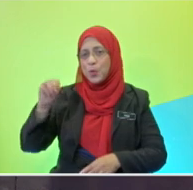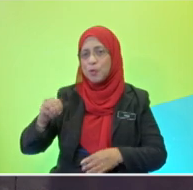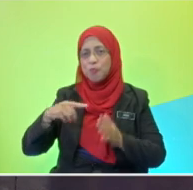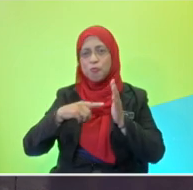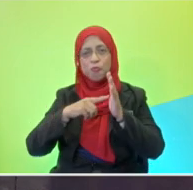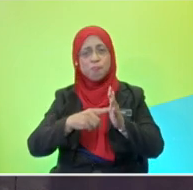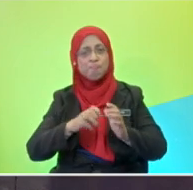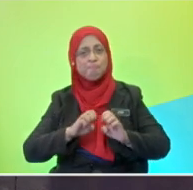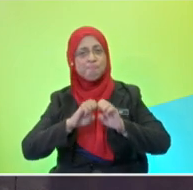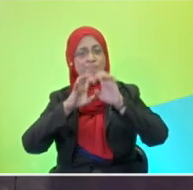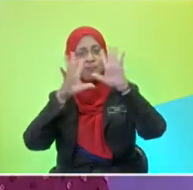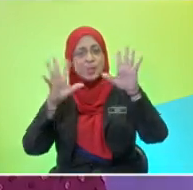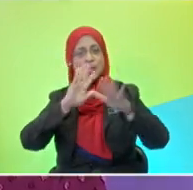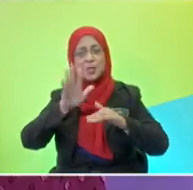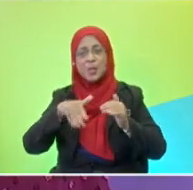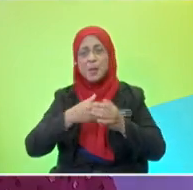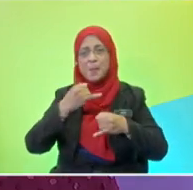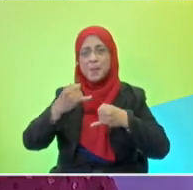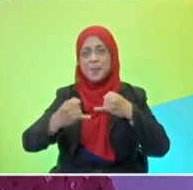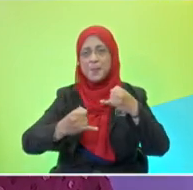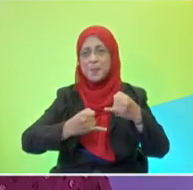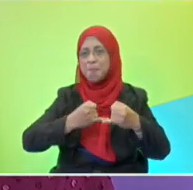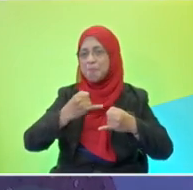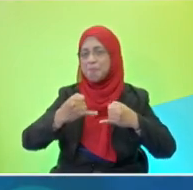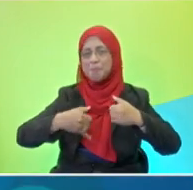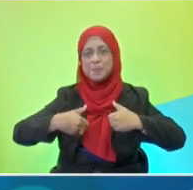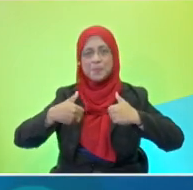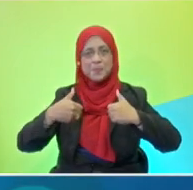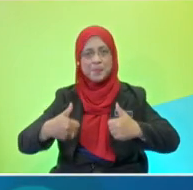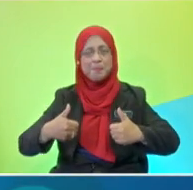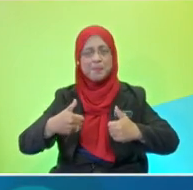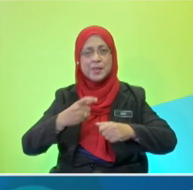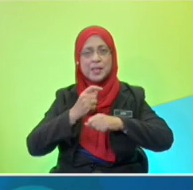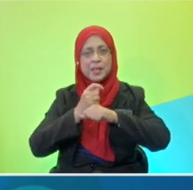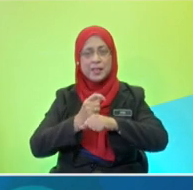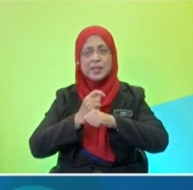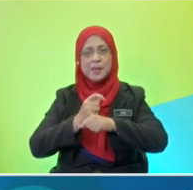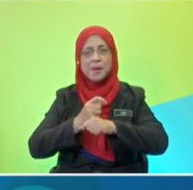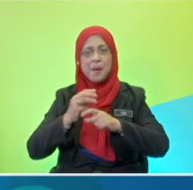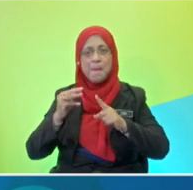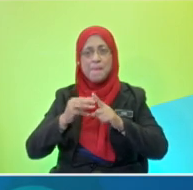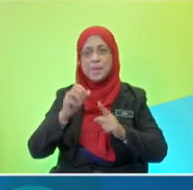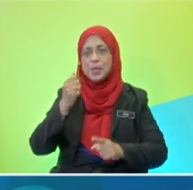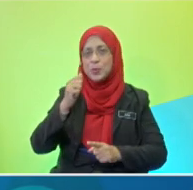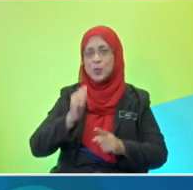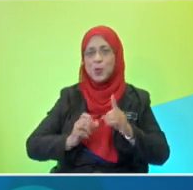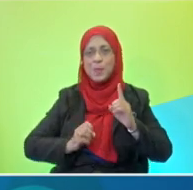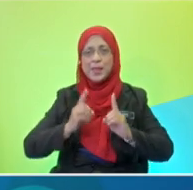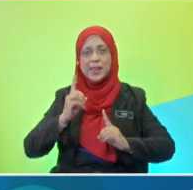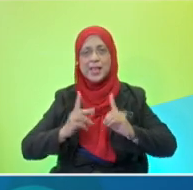yang cemerlang semuanya berjaya memberikan respon yang sangat bagus semuanya layak diberikan sepuluh